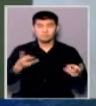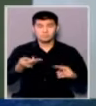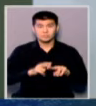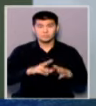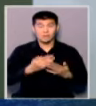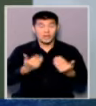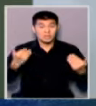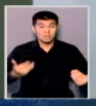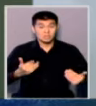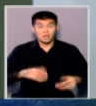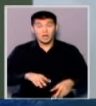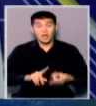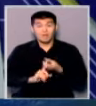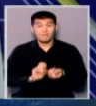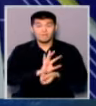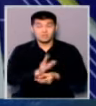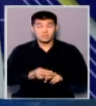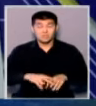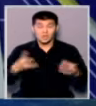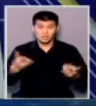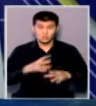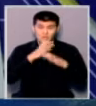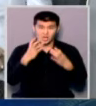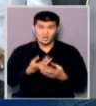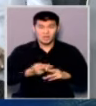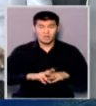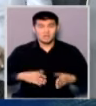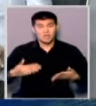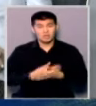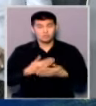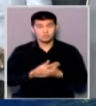әсіресе қазіргідей вирусы шыққан шақта сақтық керек. Хабардың түйіні де осы болды.